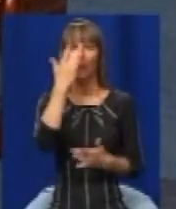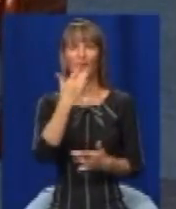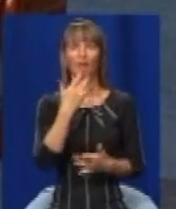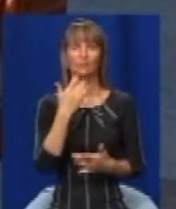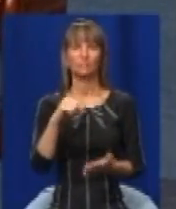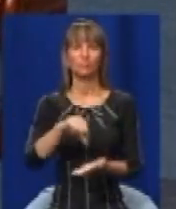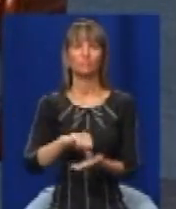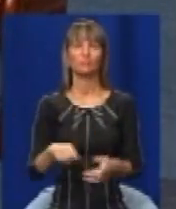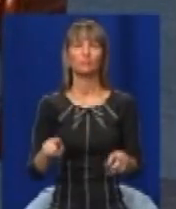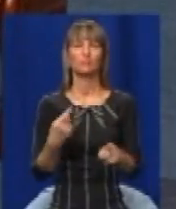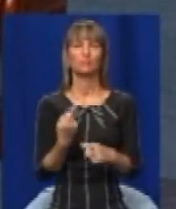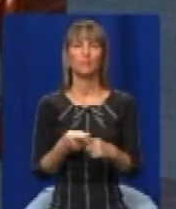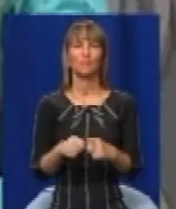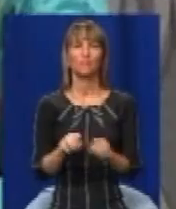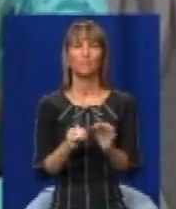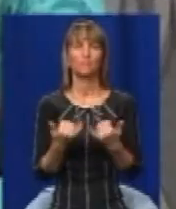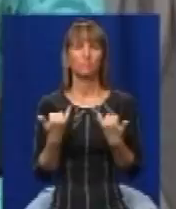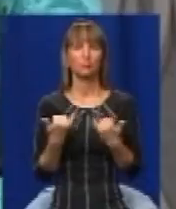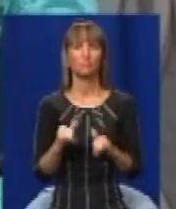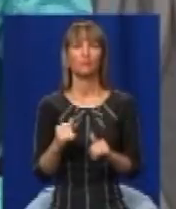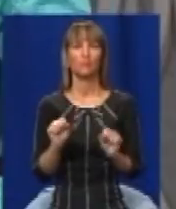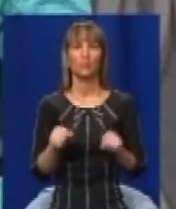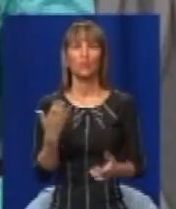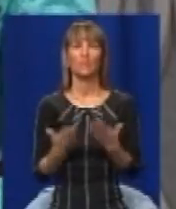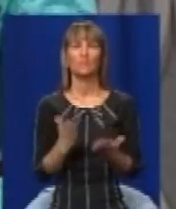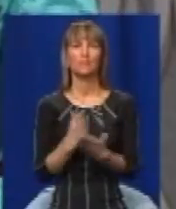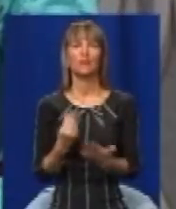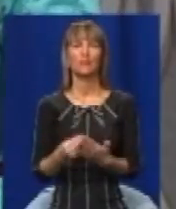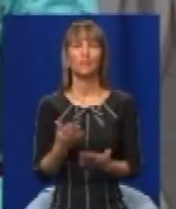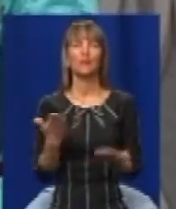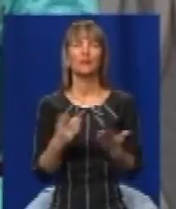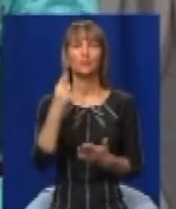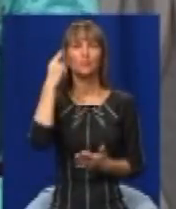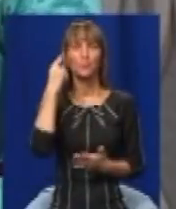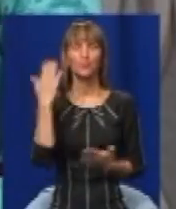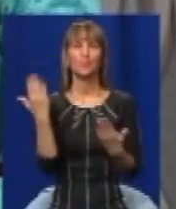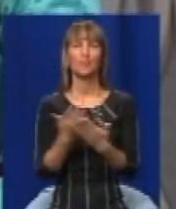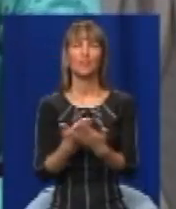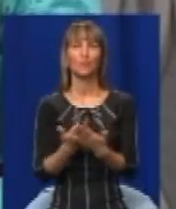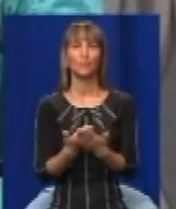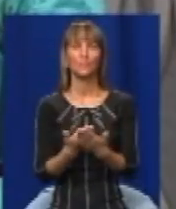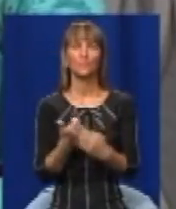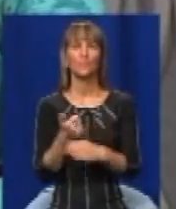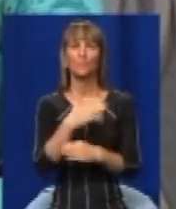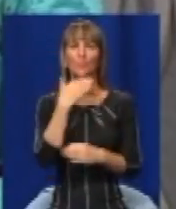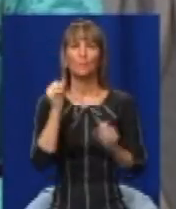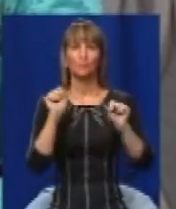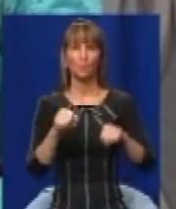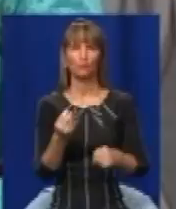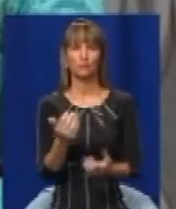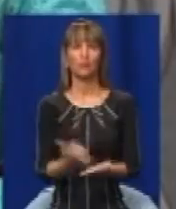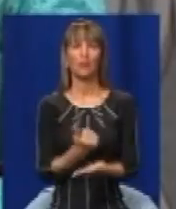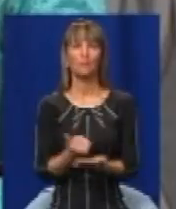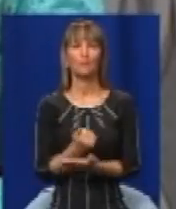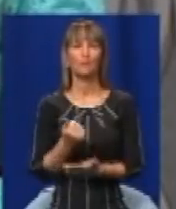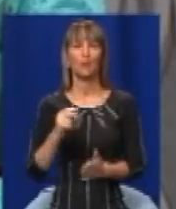це дуже такий ідеальний варіант, ну, якщо, звичайно, є кошти. Тобто, як думаєш, а кіно? Дуже багато можна заробити,